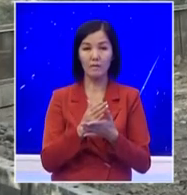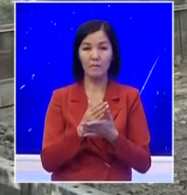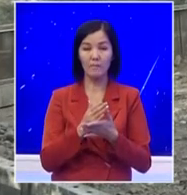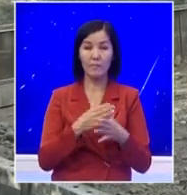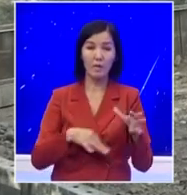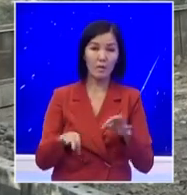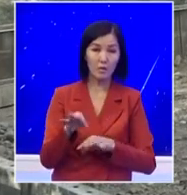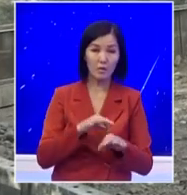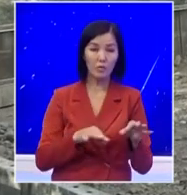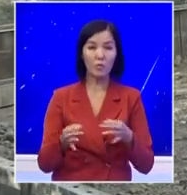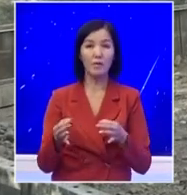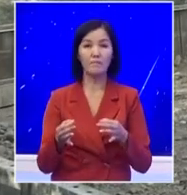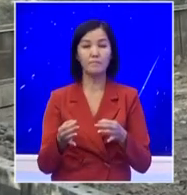бар.